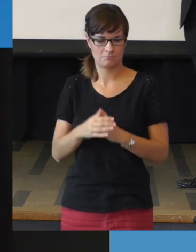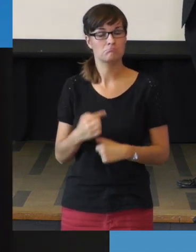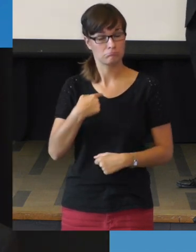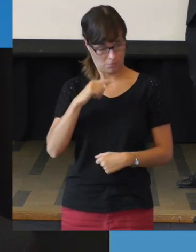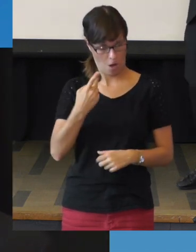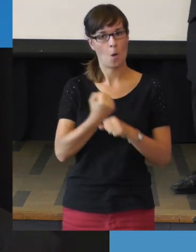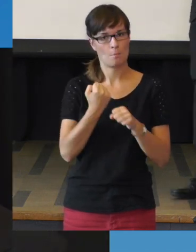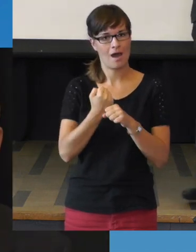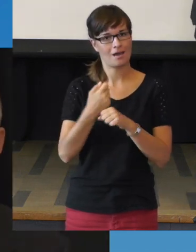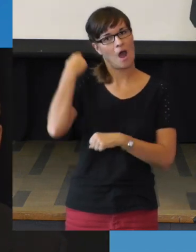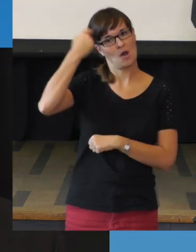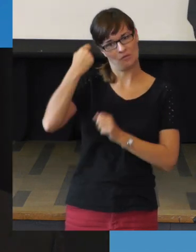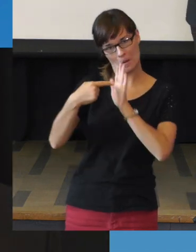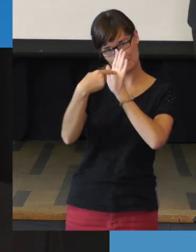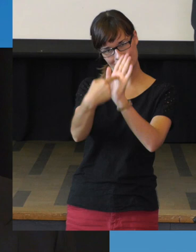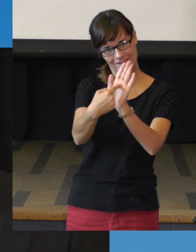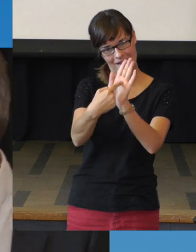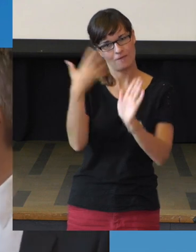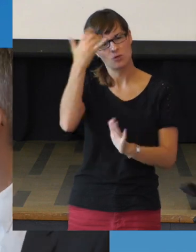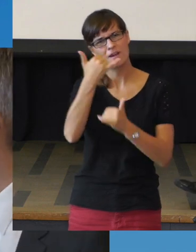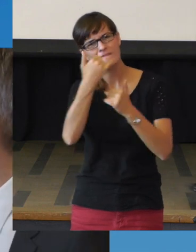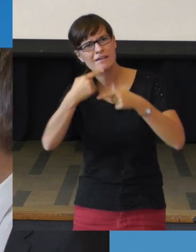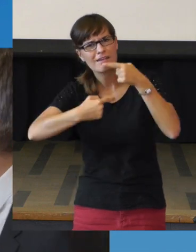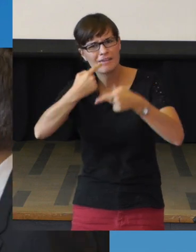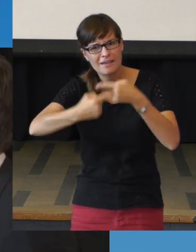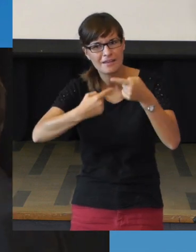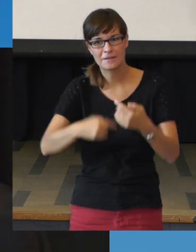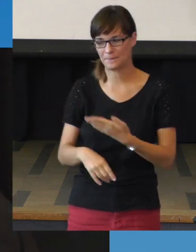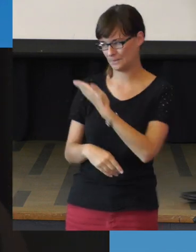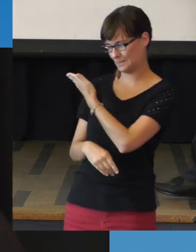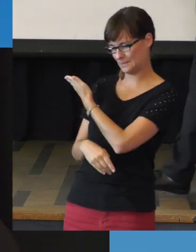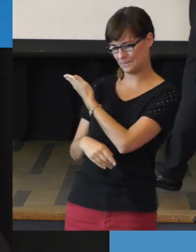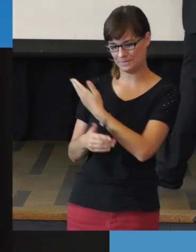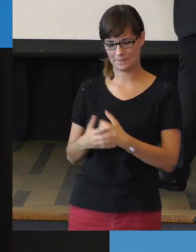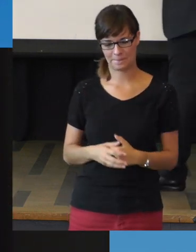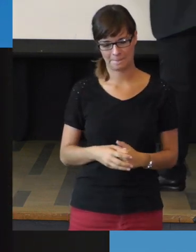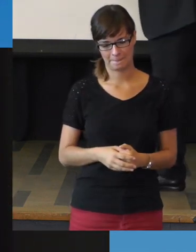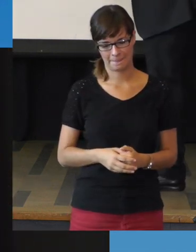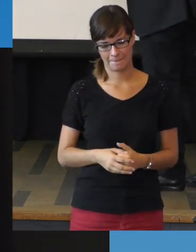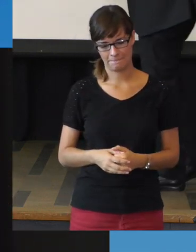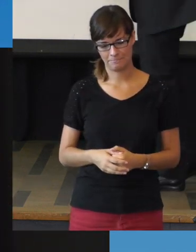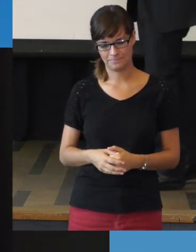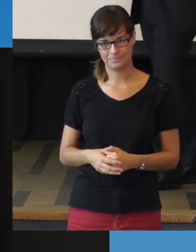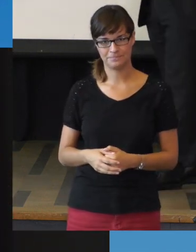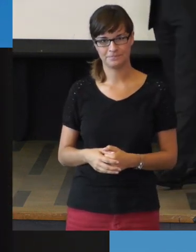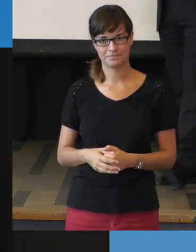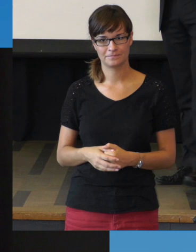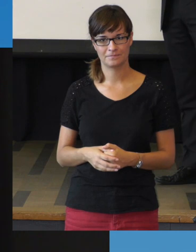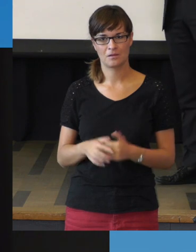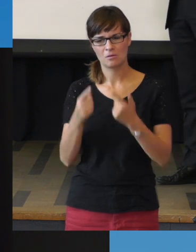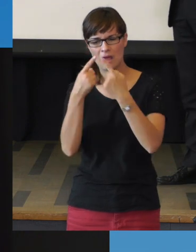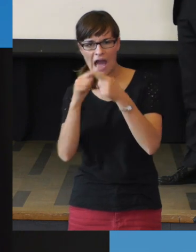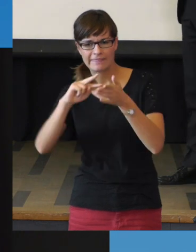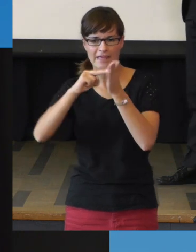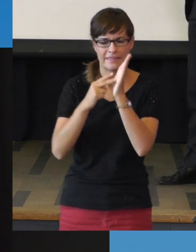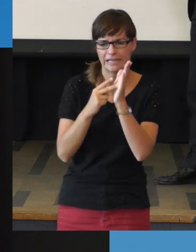dazu habe ich Ihnen einen Film mitgebracht, damit Sie eine Vorstellung haben. Und damit möchte ich es dann auch gut gewesen sein lassen und die anderen